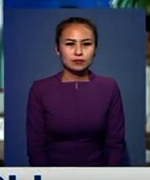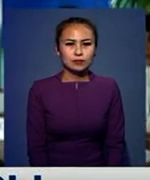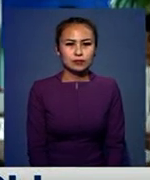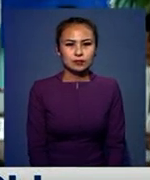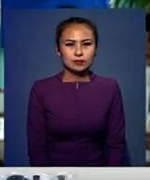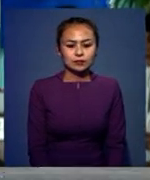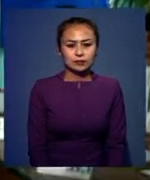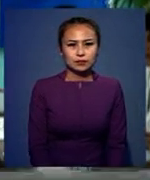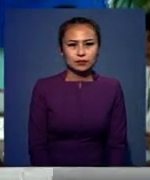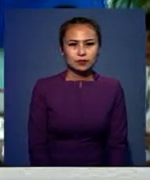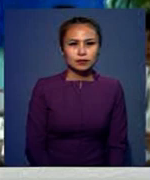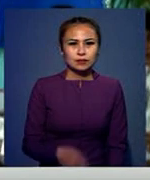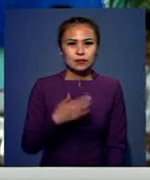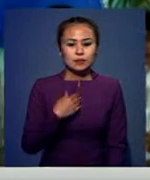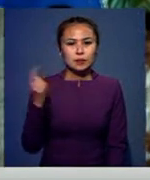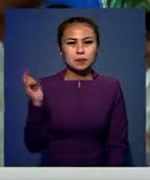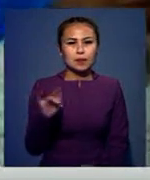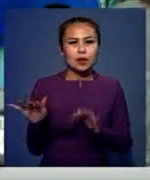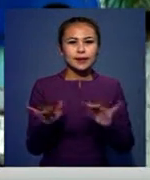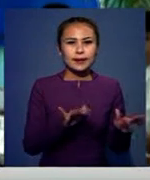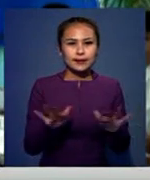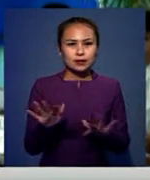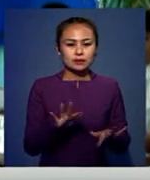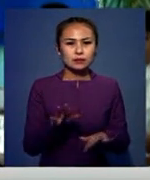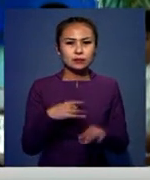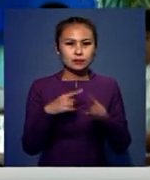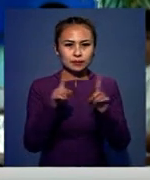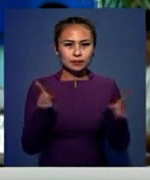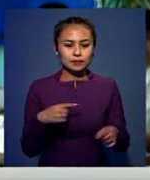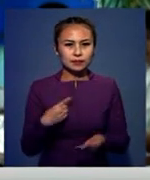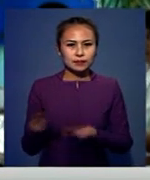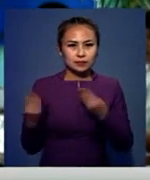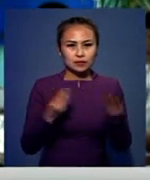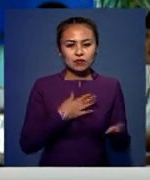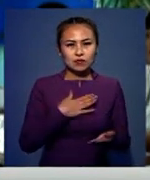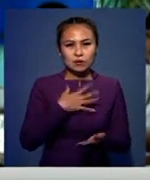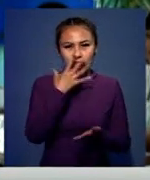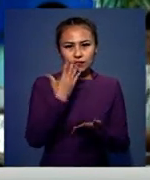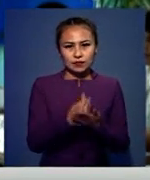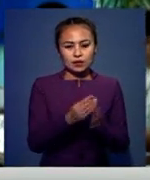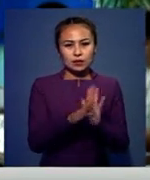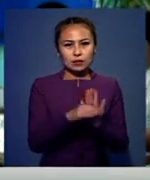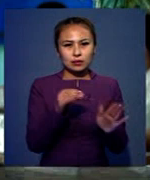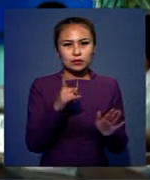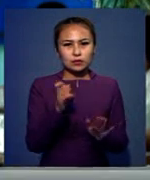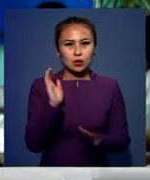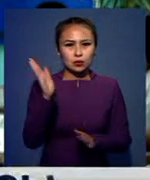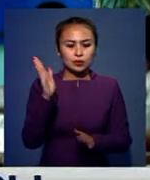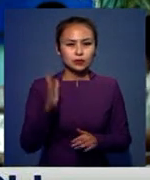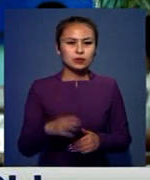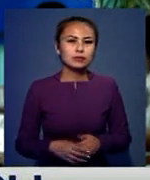Жаңғаладам, осында бір шаруаларымды келгем, сосын аннан атқырып кеттіліне талуан мен келіп, осында өз дауысымды елдің тағдыры, бұл енді сайлау